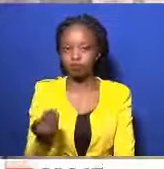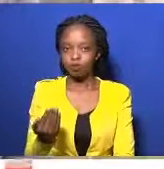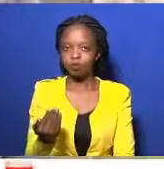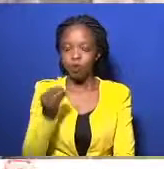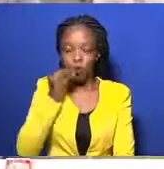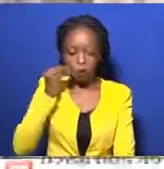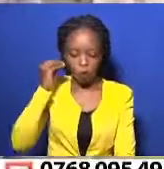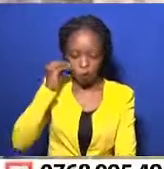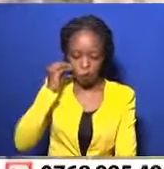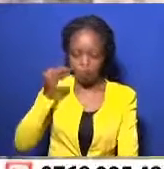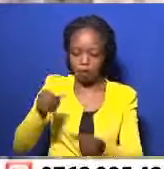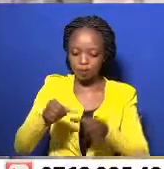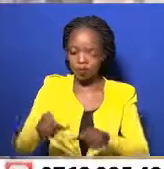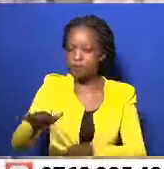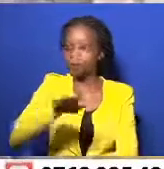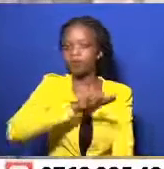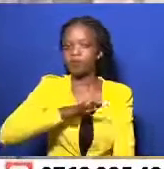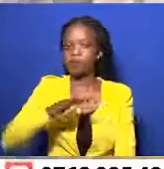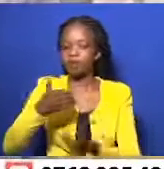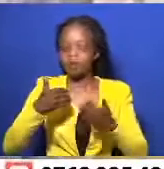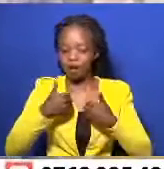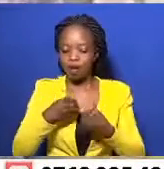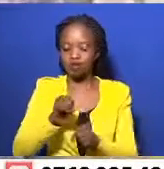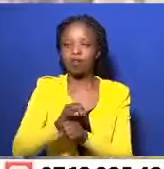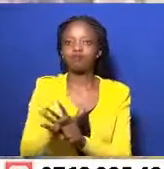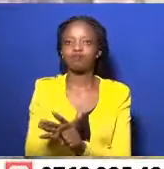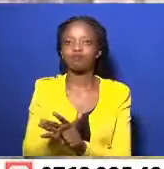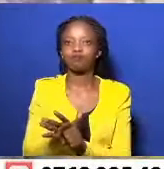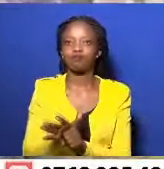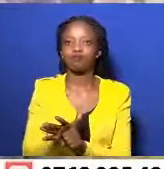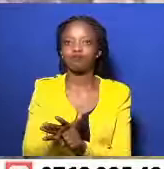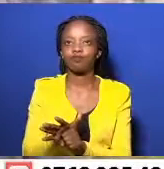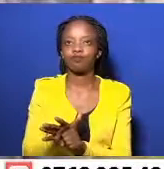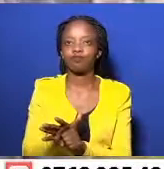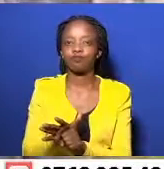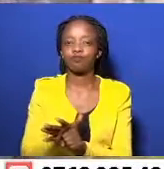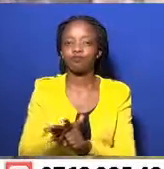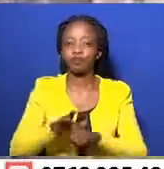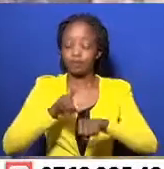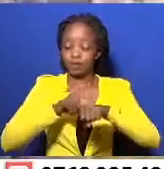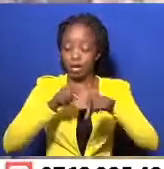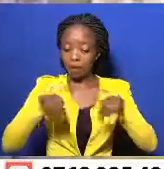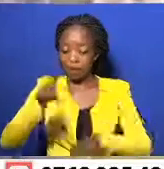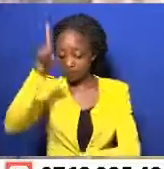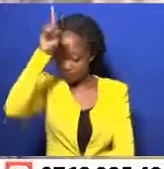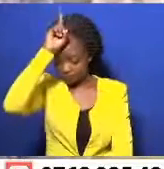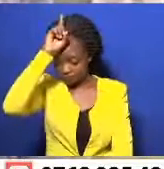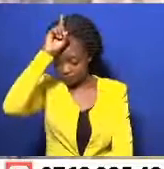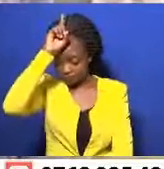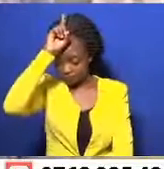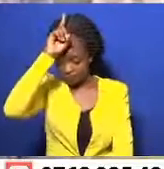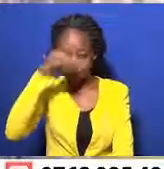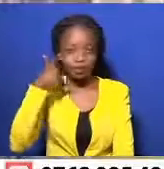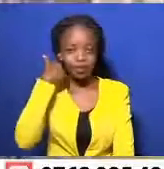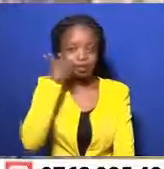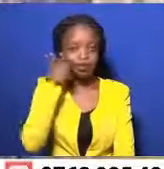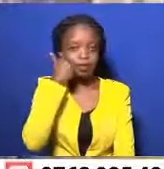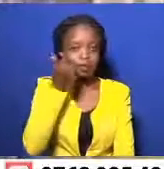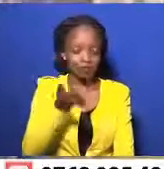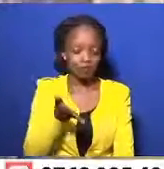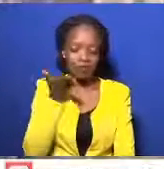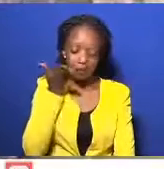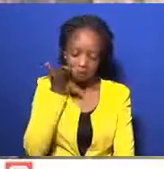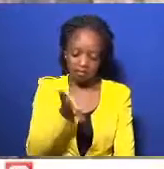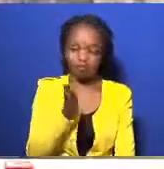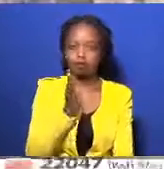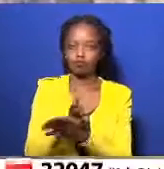kwetu amepatikana na hili janga. Kwa hivyo sasa vijijini hii ugonjwa iko ndani.